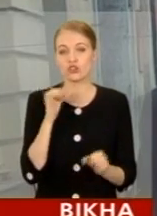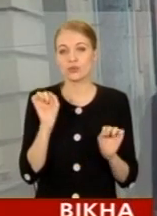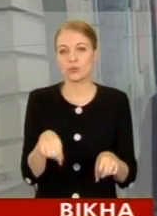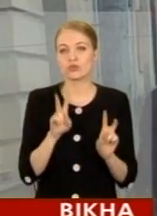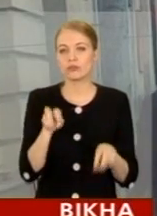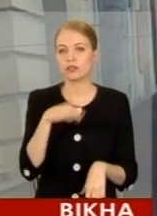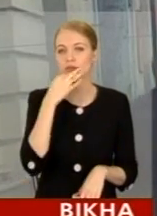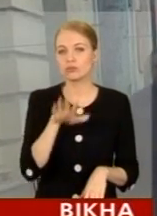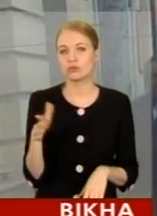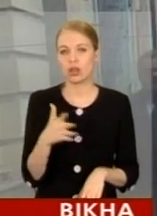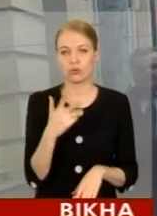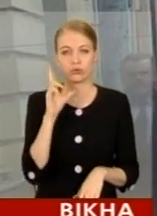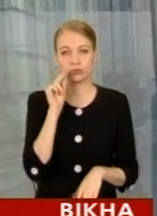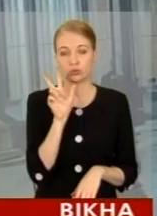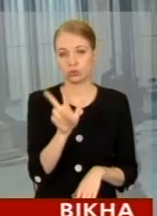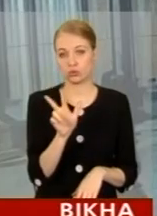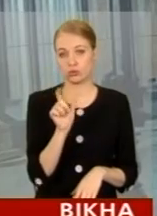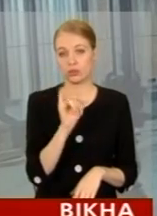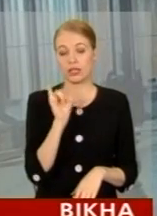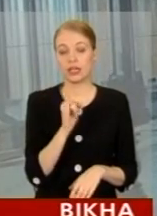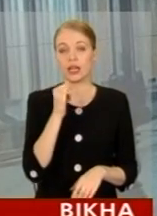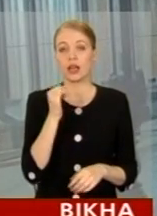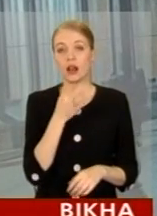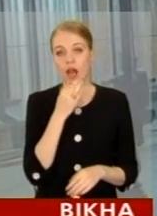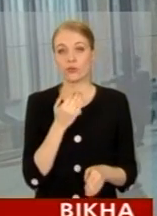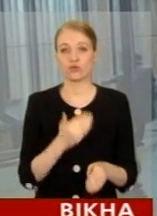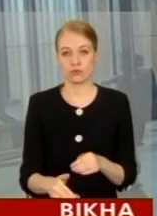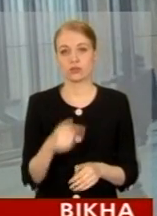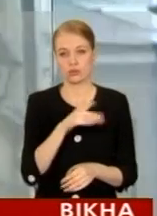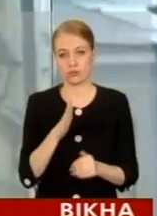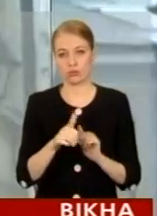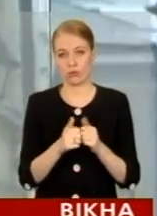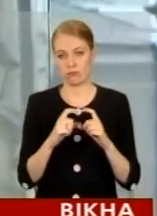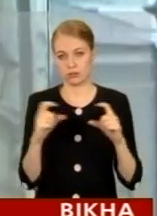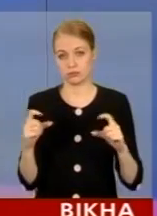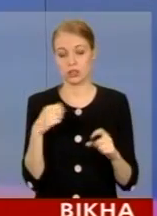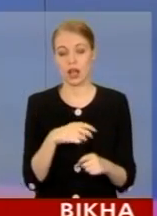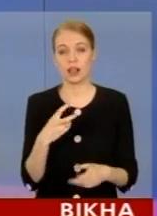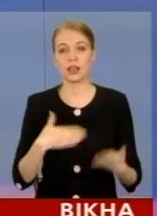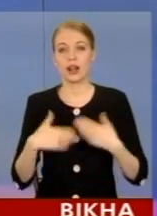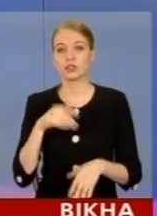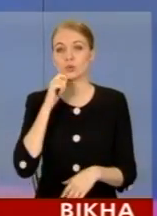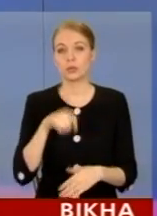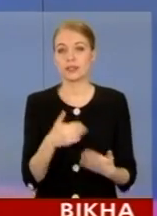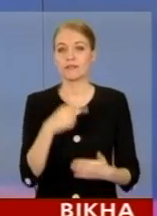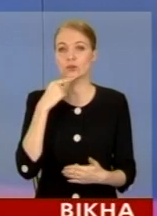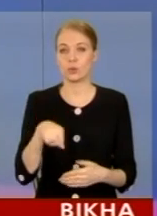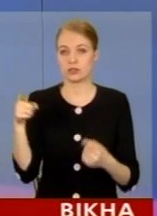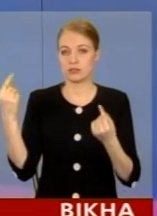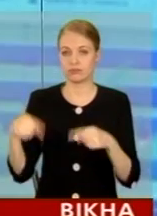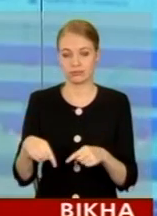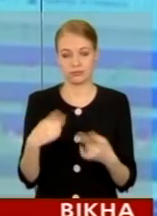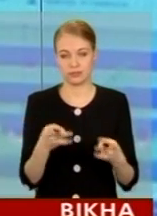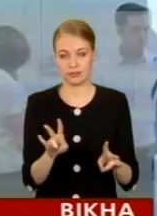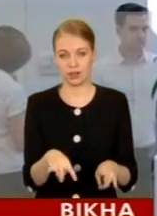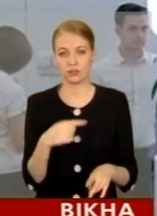назвати будь-яку тризначну суму, і рано чи пізно вона з'явиться на обмінниках. Утім, радіти Україні від російського економічного фіаска